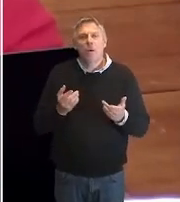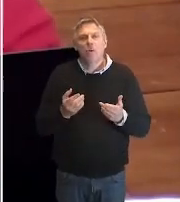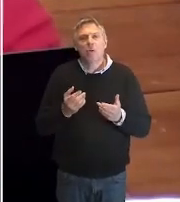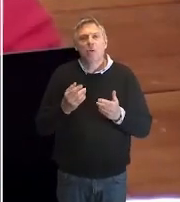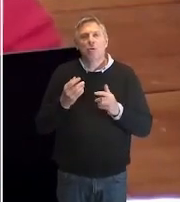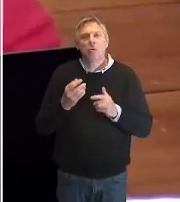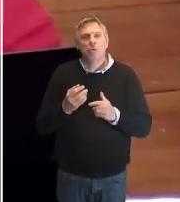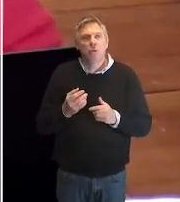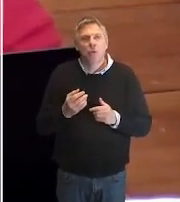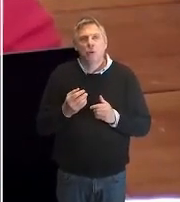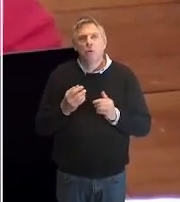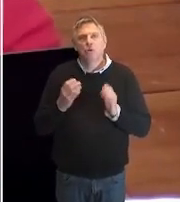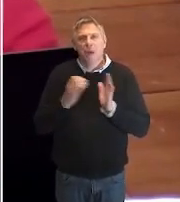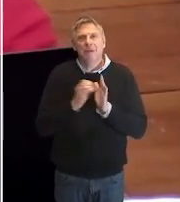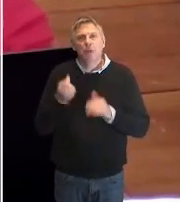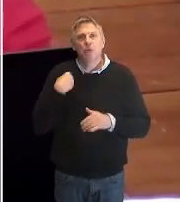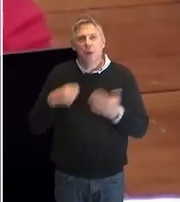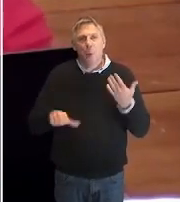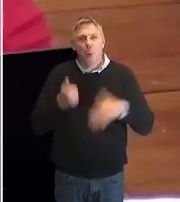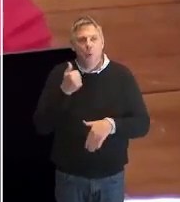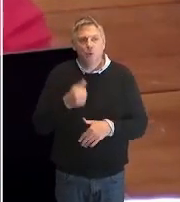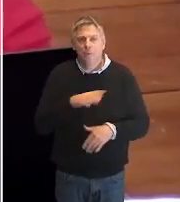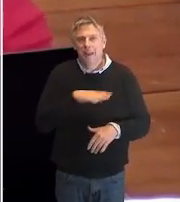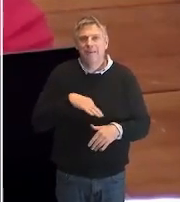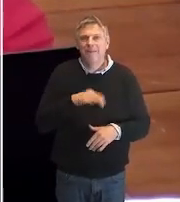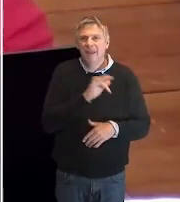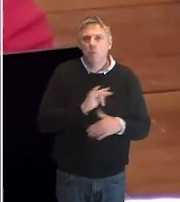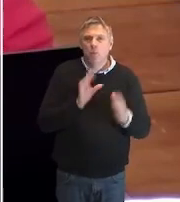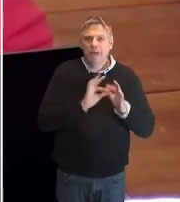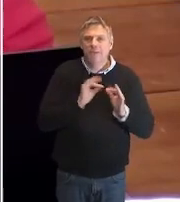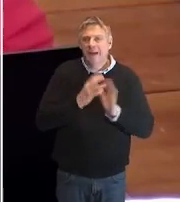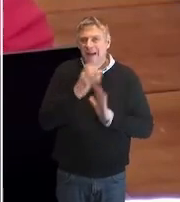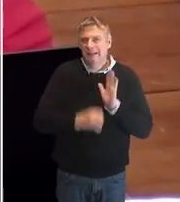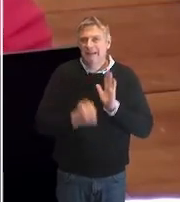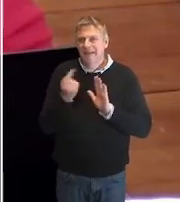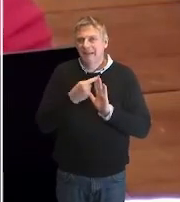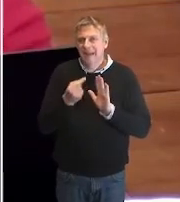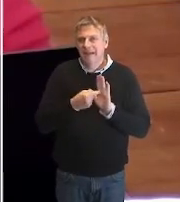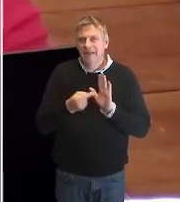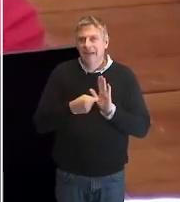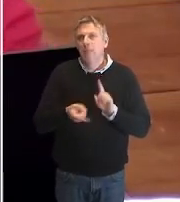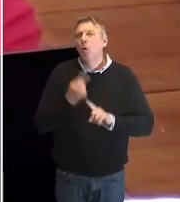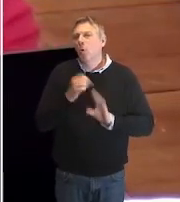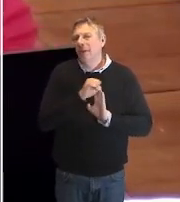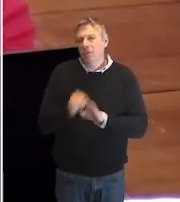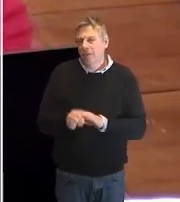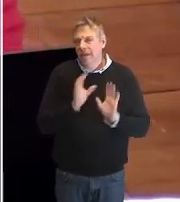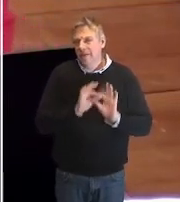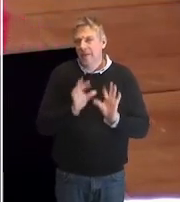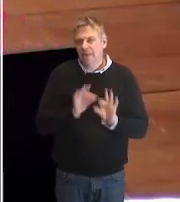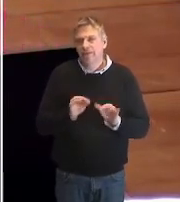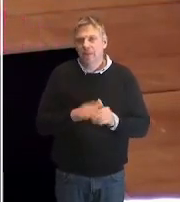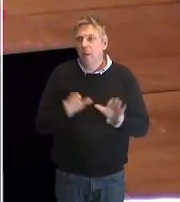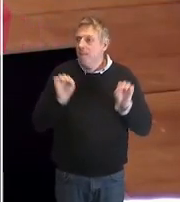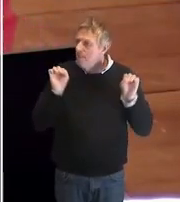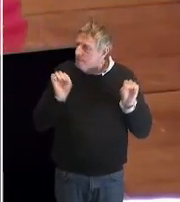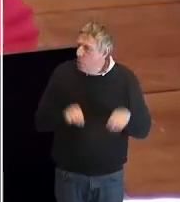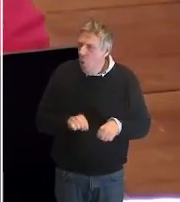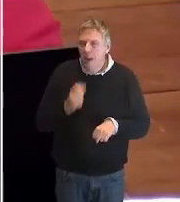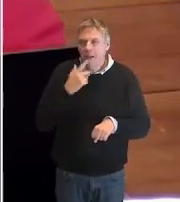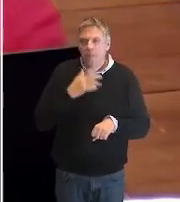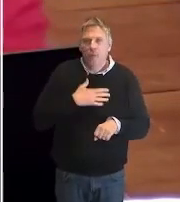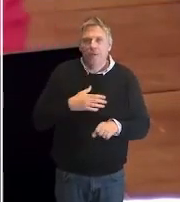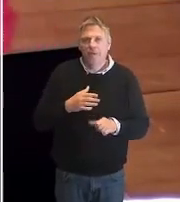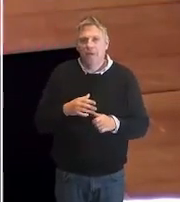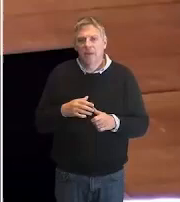Maric Fetou en a listé un certain nombre tout à l'heure pour les plus significatifs et pour lesquels on peut certainement se passer d'un